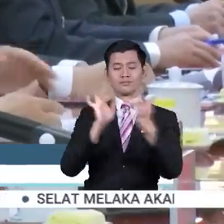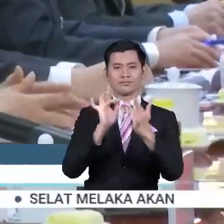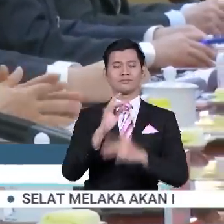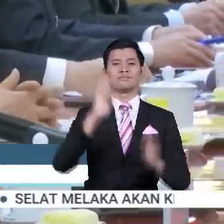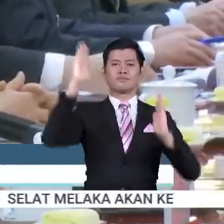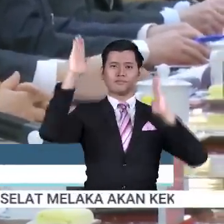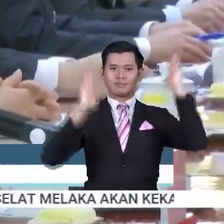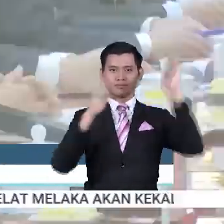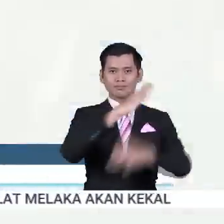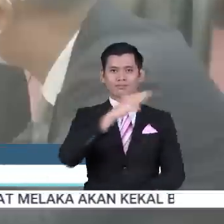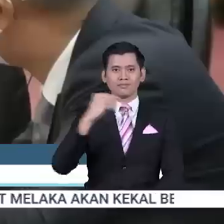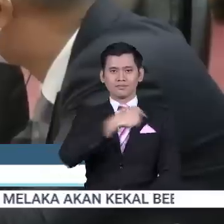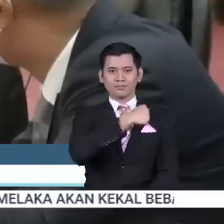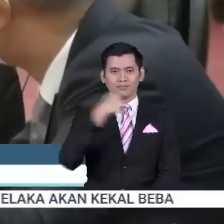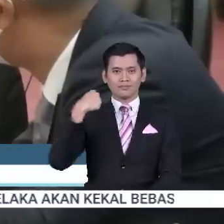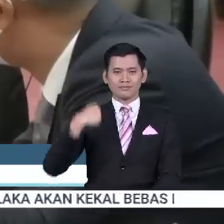negara.